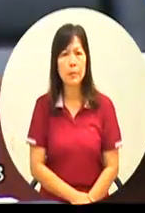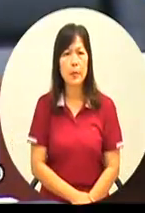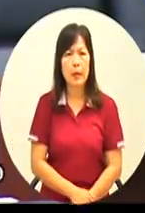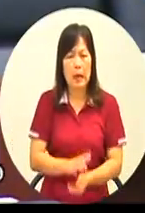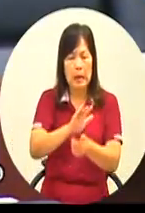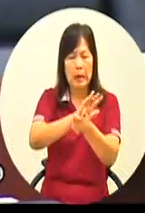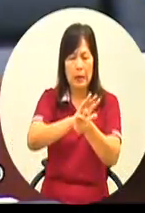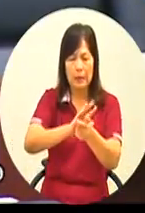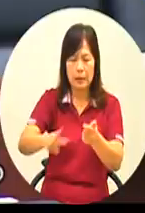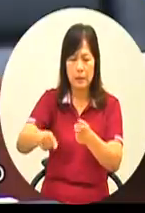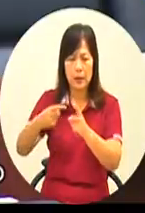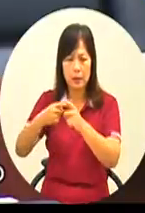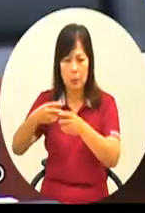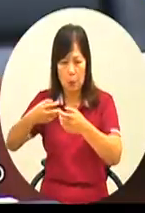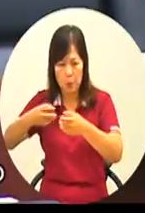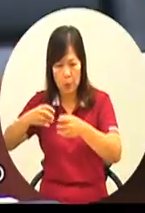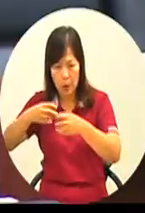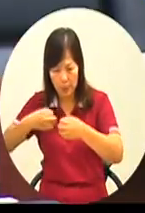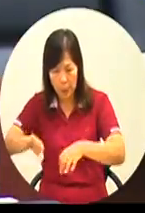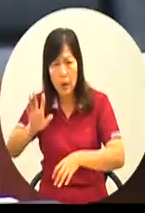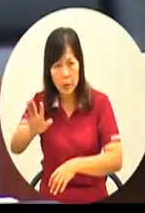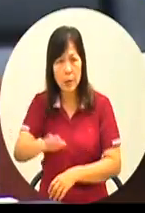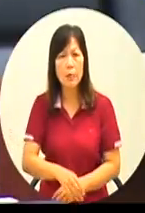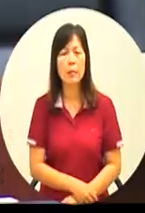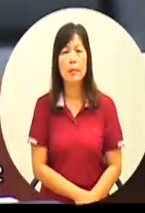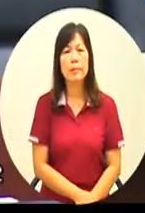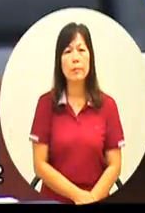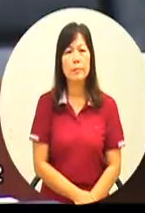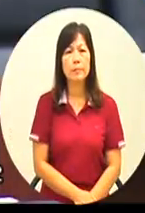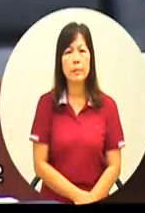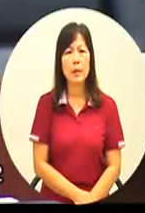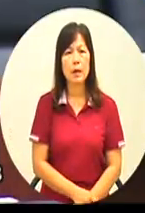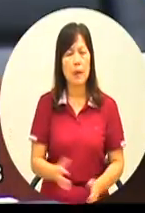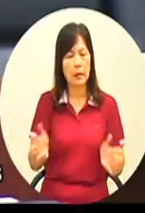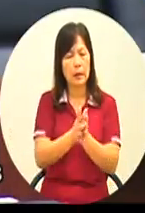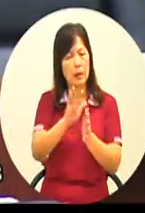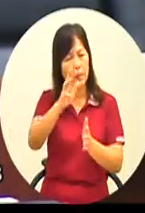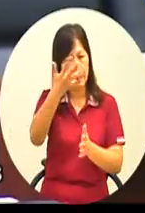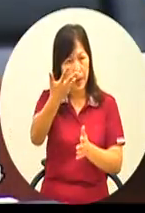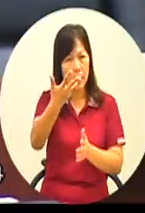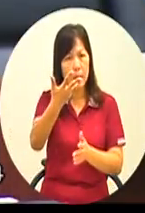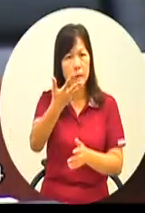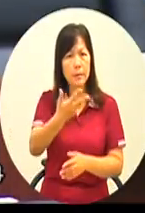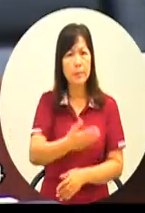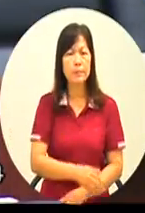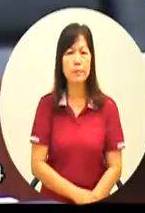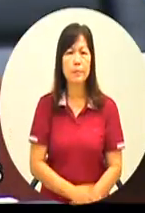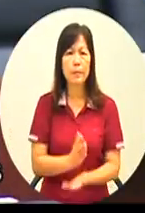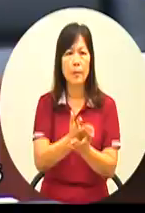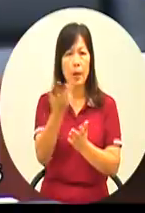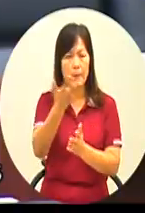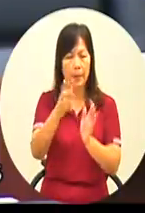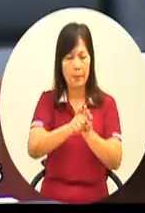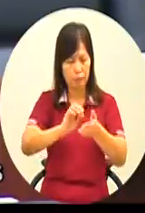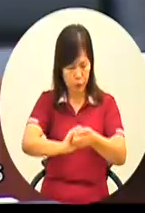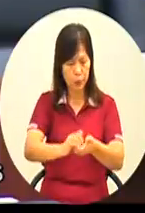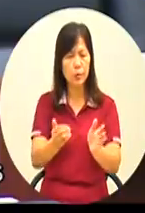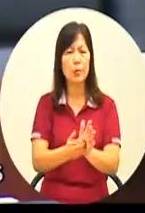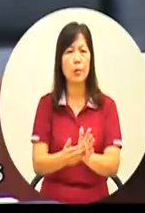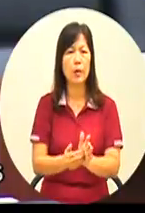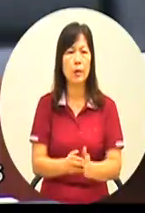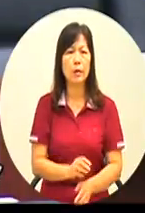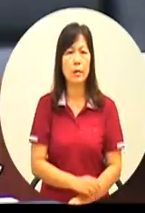成这些人的损害。那所以呢，有8件目前已经判的，